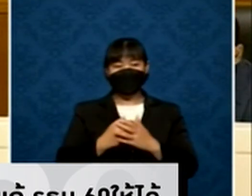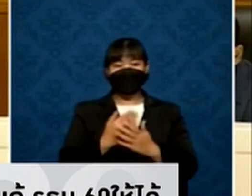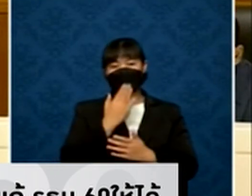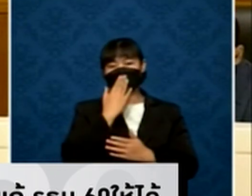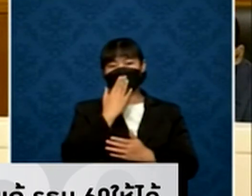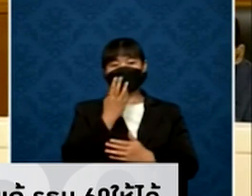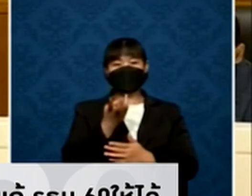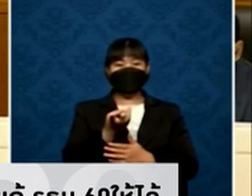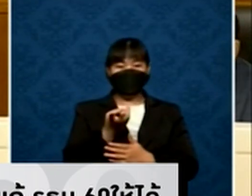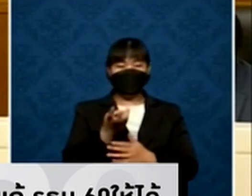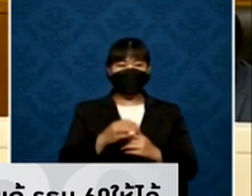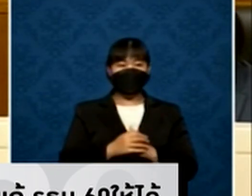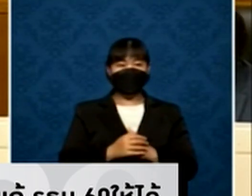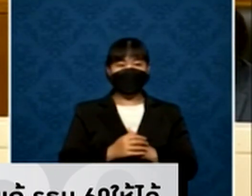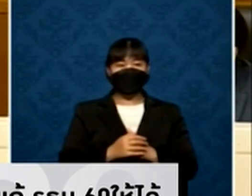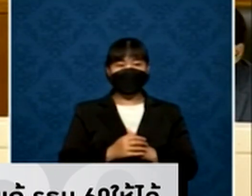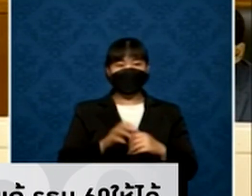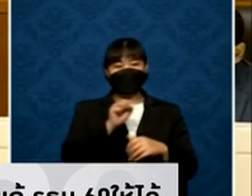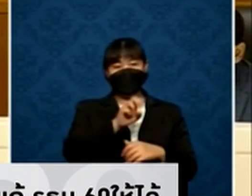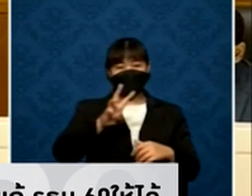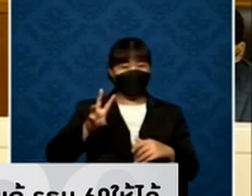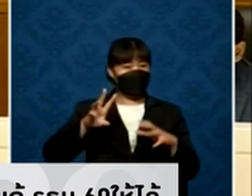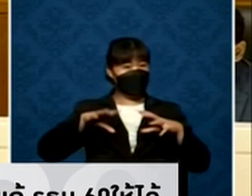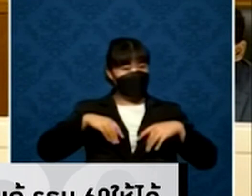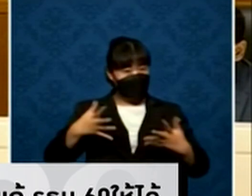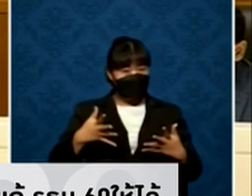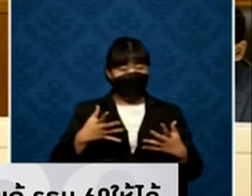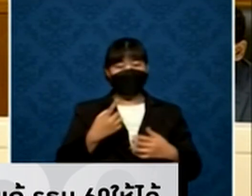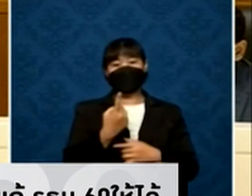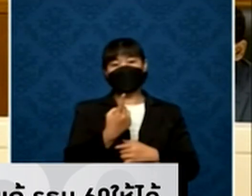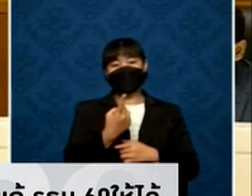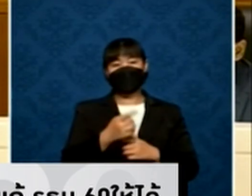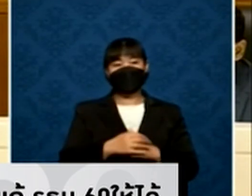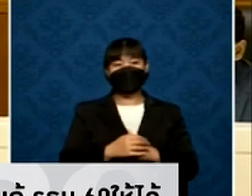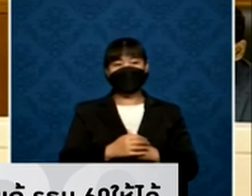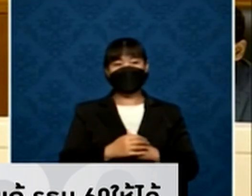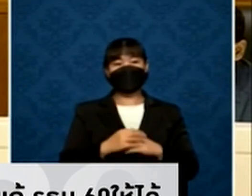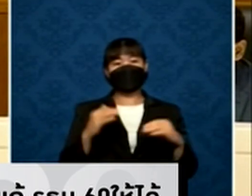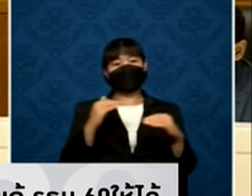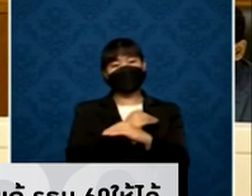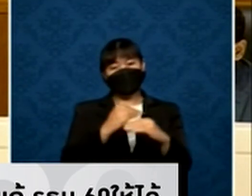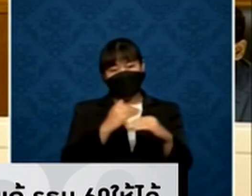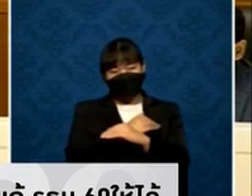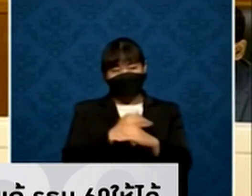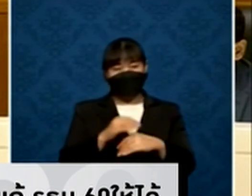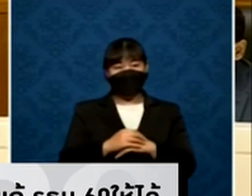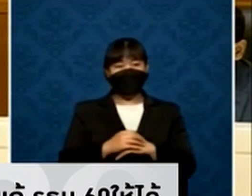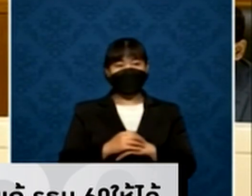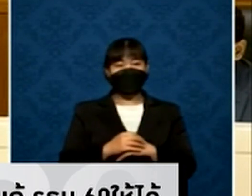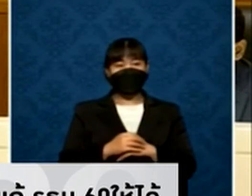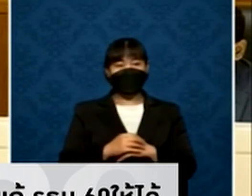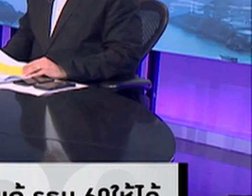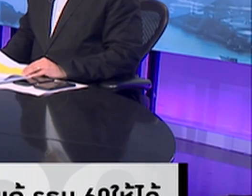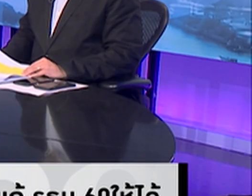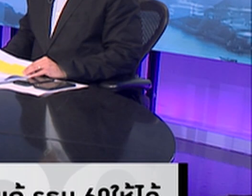หรือเปล่าที่การเลือกตั้งครั้งหน้าคุณจะเสนอว่าจะมีการแก้มนูญตามที่ประชาชนเคย